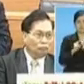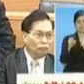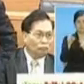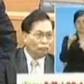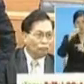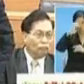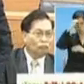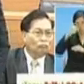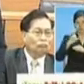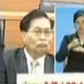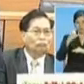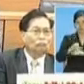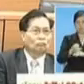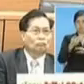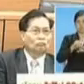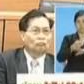หงโง่จริง